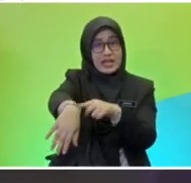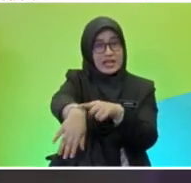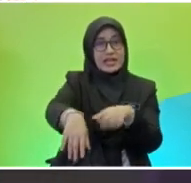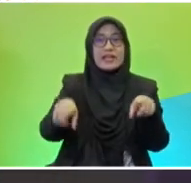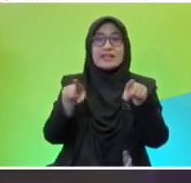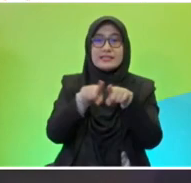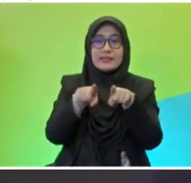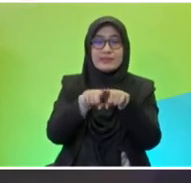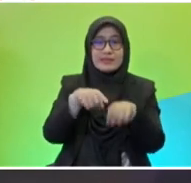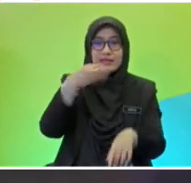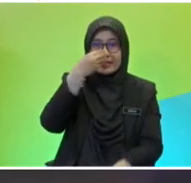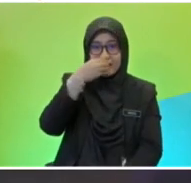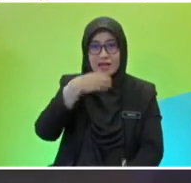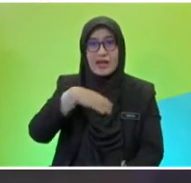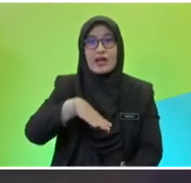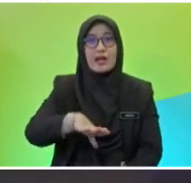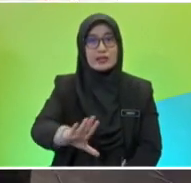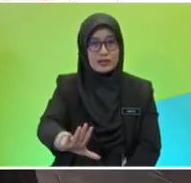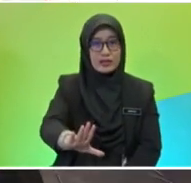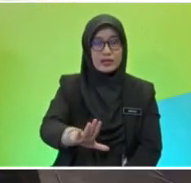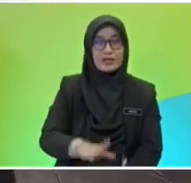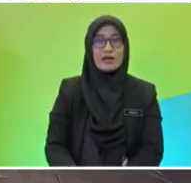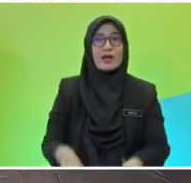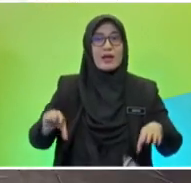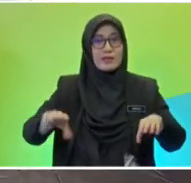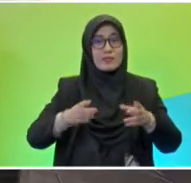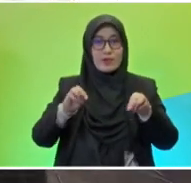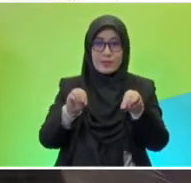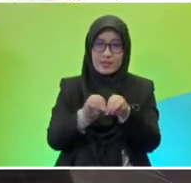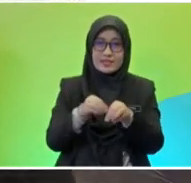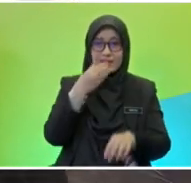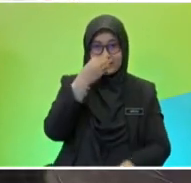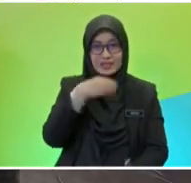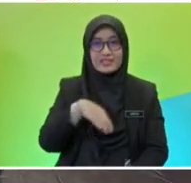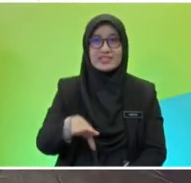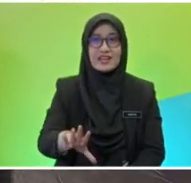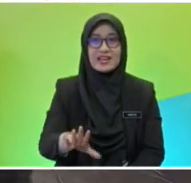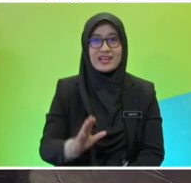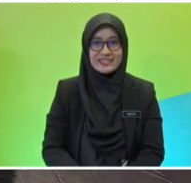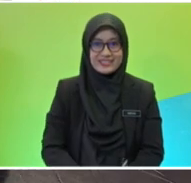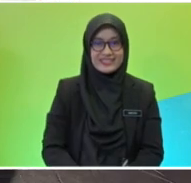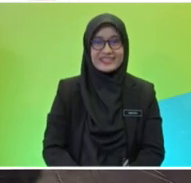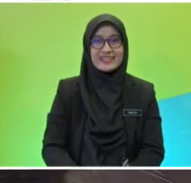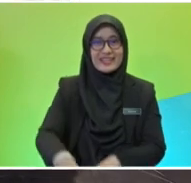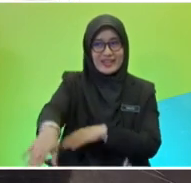Hayatilah diri itu seekor gajah. Ya, gajah ni pemalu, dia asyik tunduk je. Gajah-gajah kan tengok tu